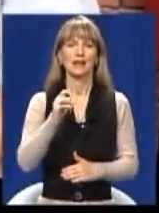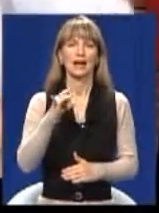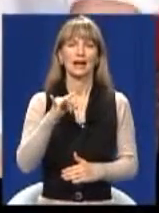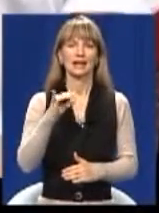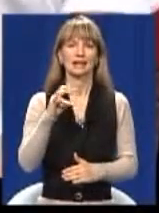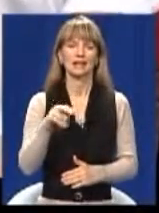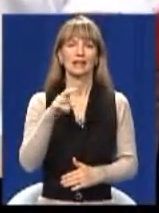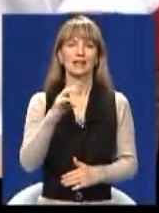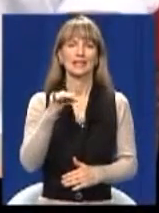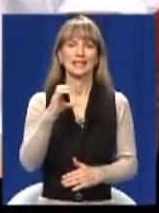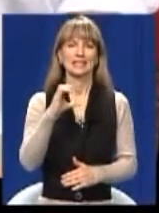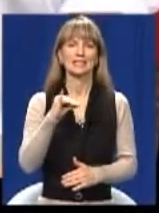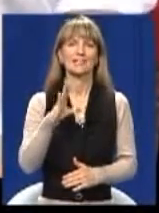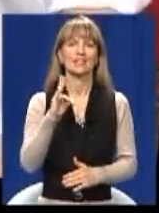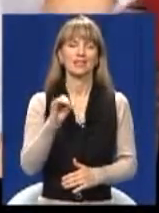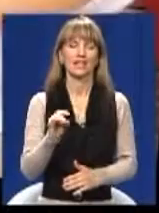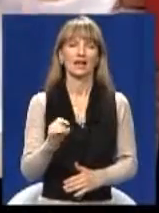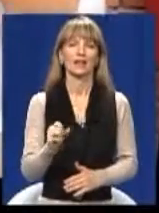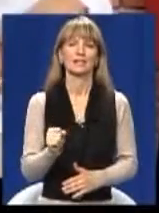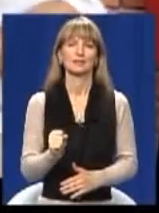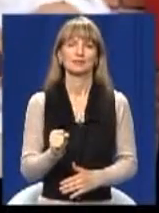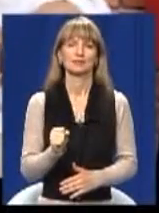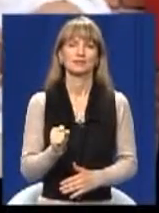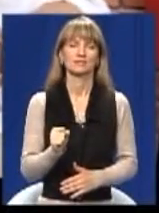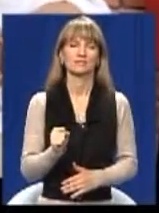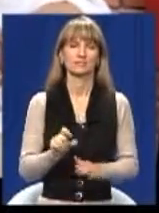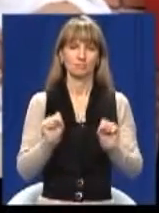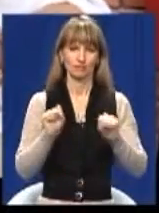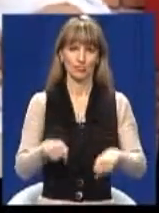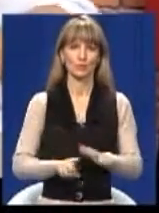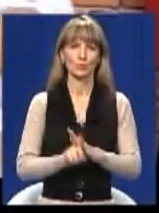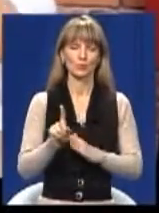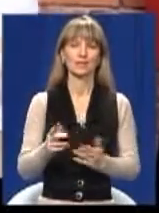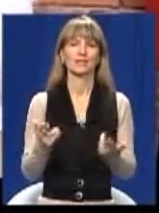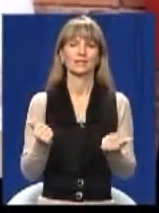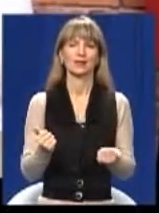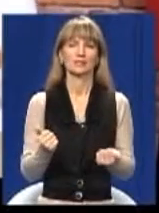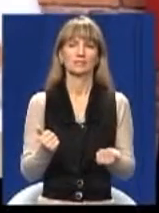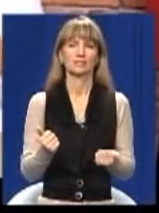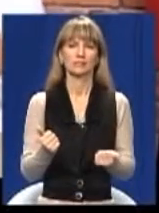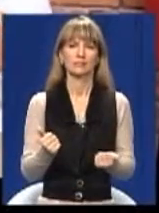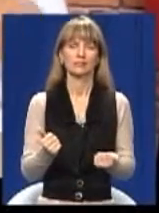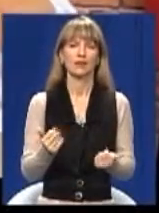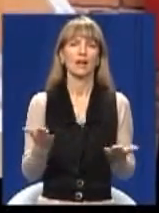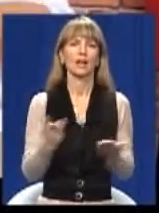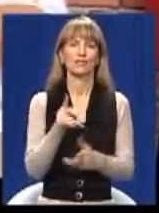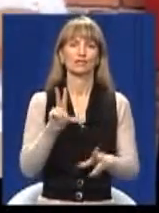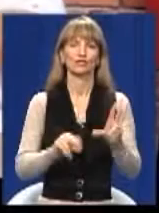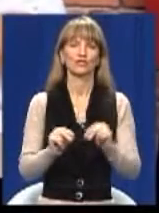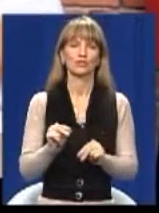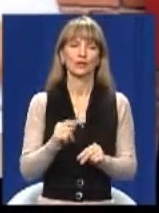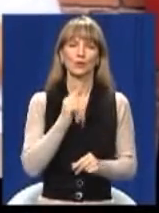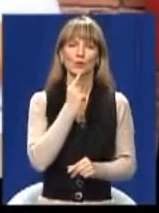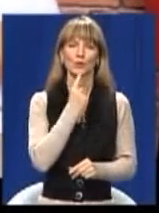Денисівна. Дарина привіт усім. Дарина Денисівна, можемо починати? Так. Так? А як ви вважаєте, чи